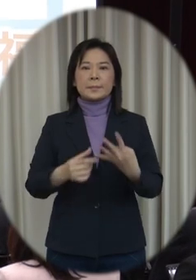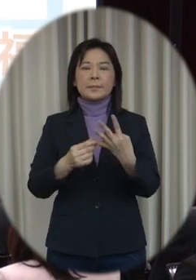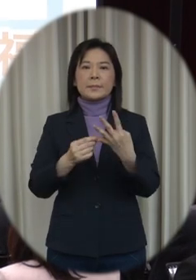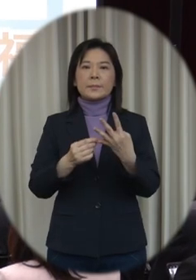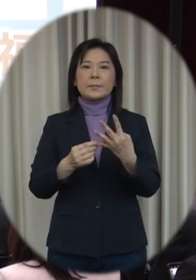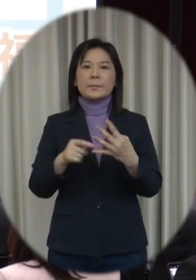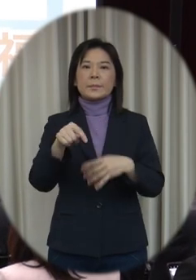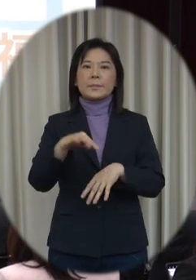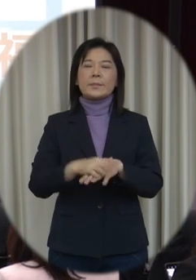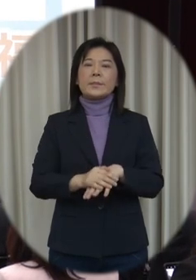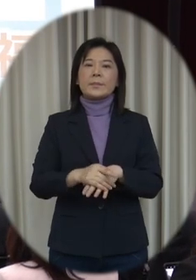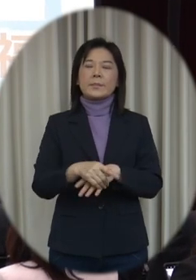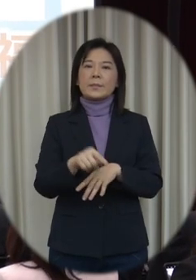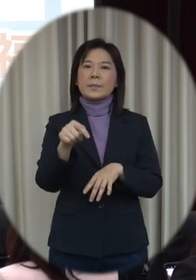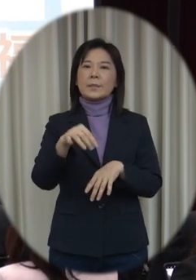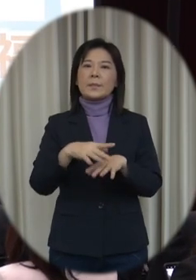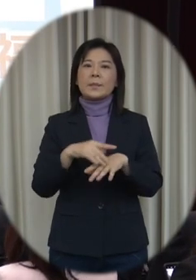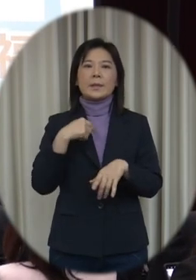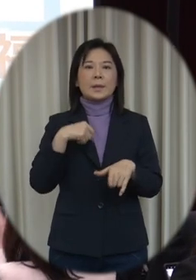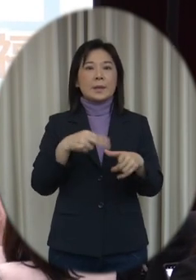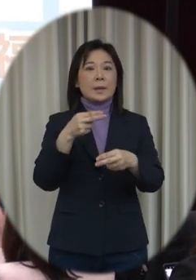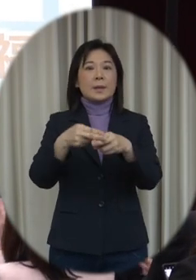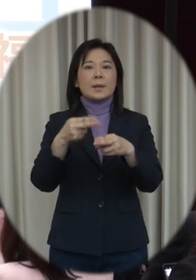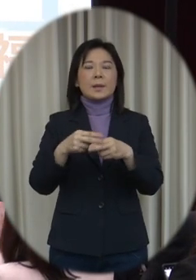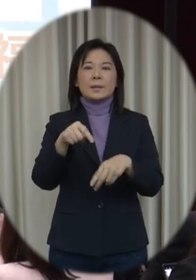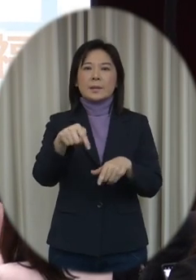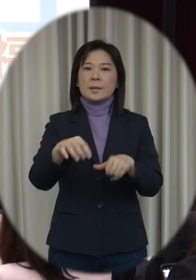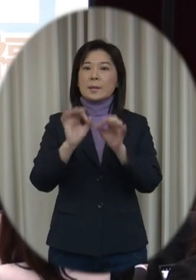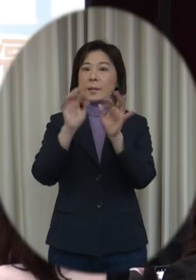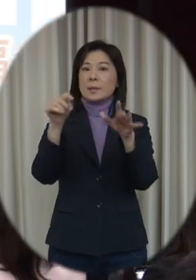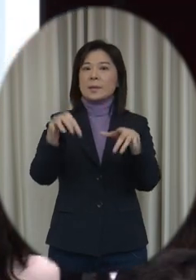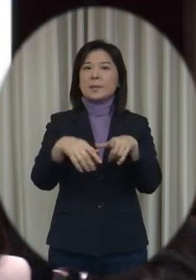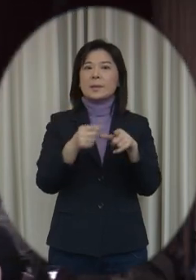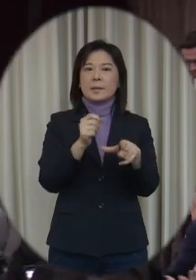信锦企业许淑芬副总经理、